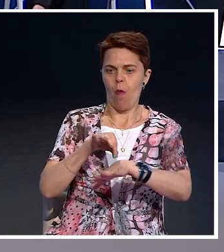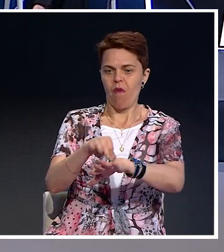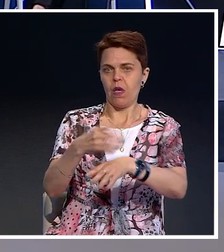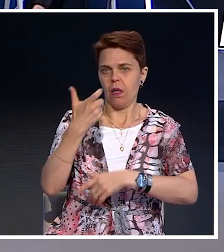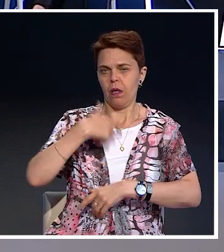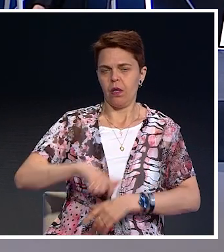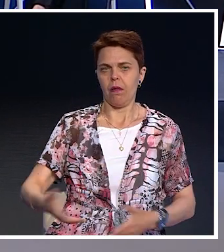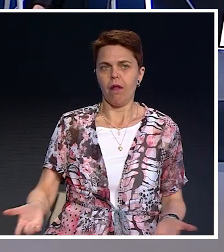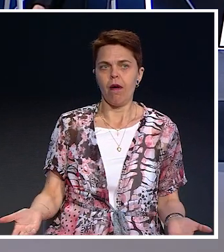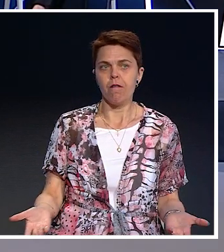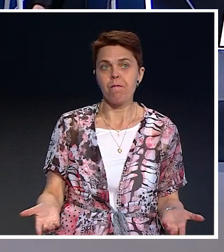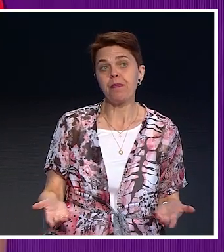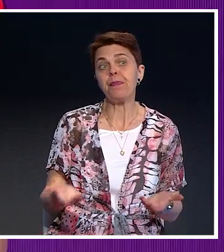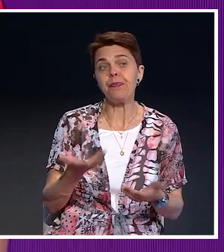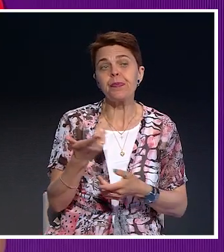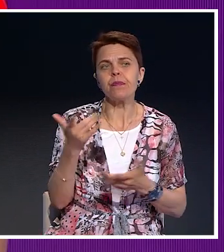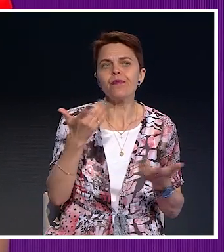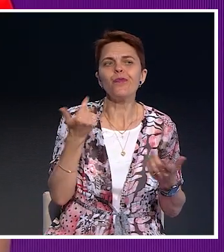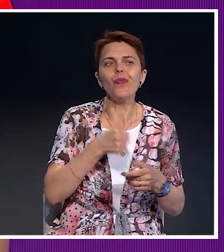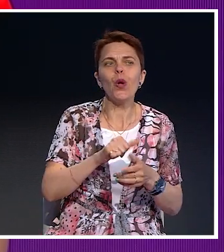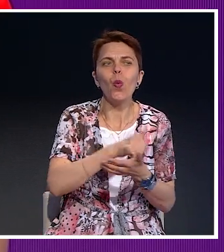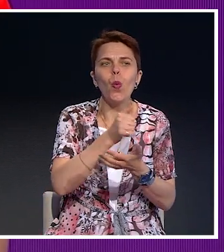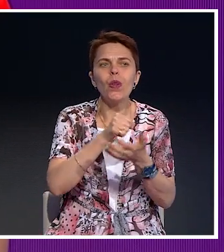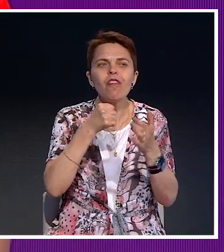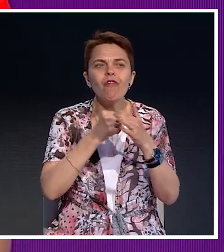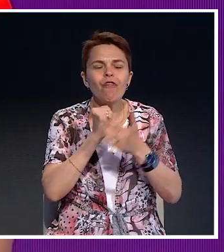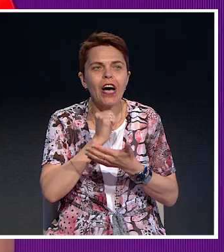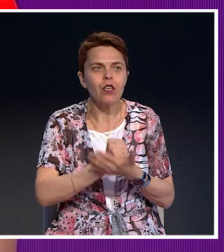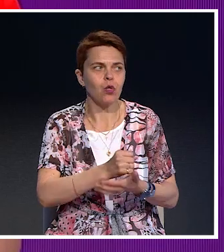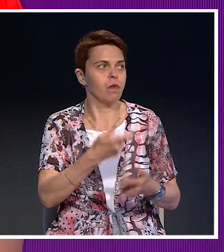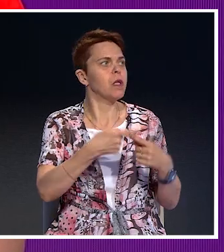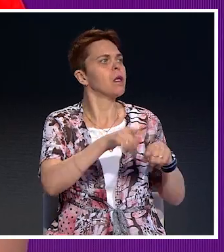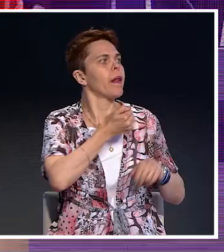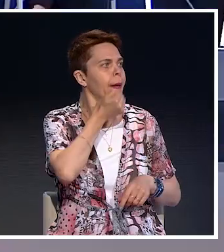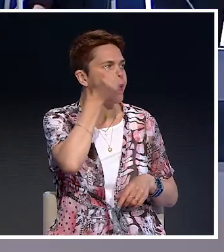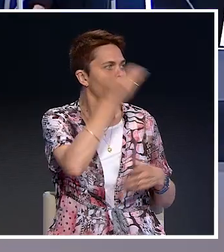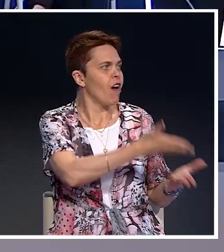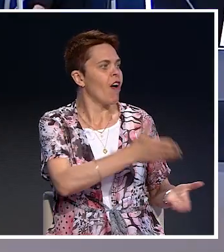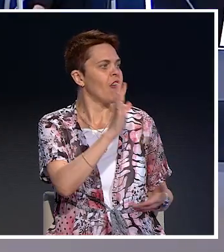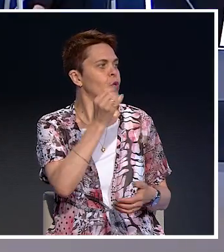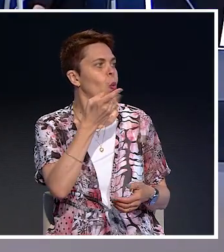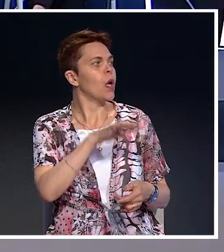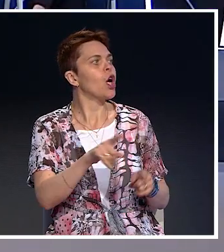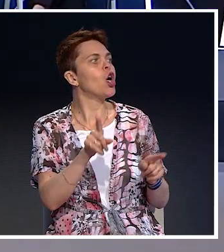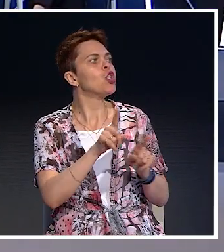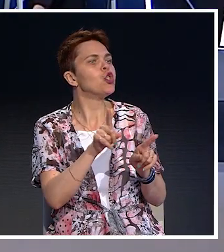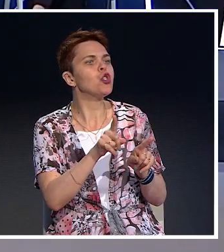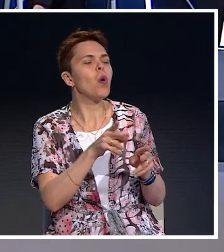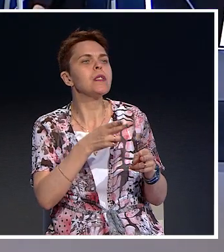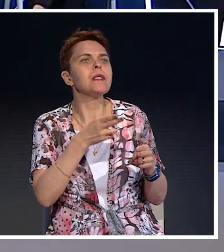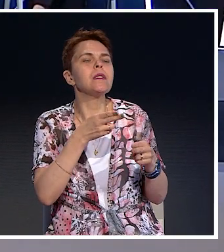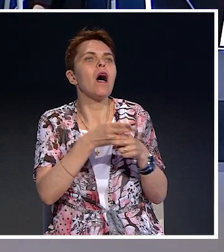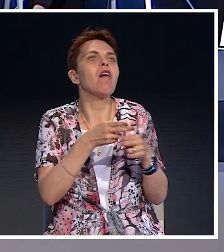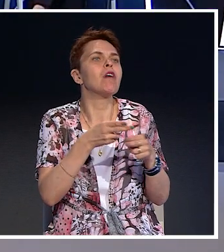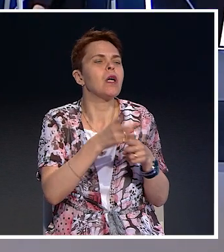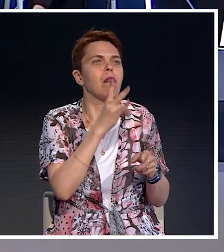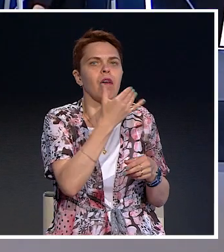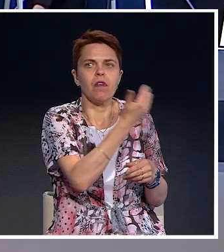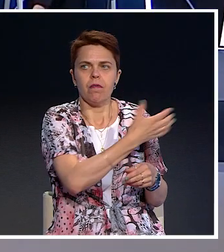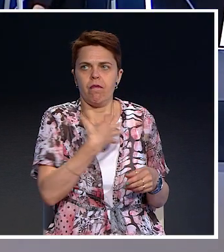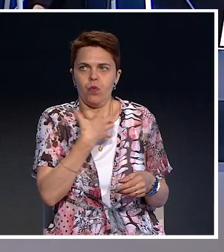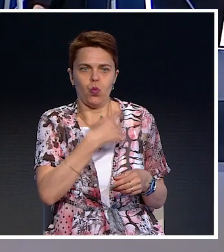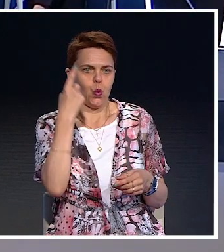про це публічно, заявляти свою позицію, утверджувати свою суб'єктність. Дякую. Вікторія, що заважає, найважливіше, на вашу